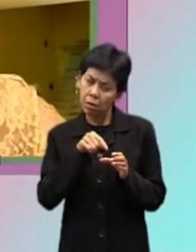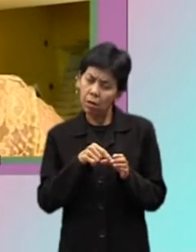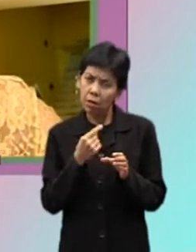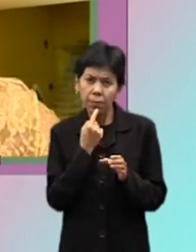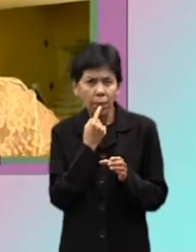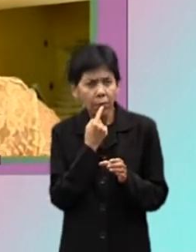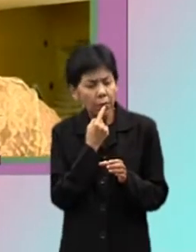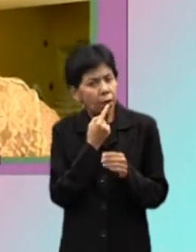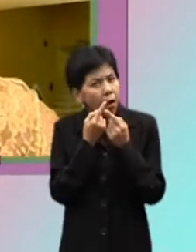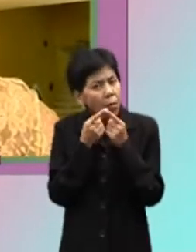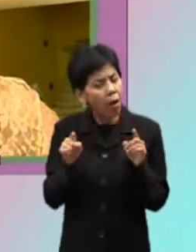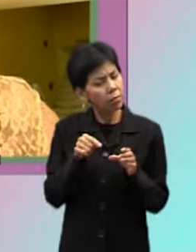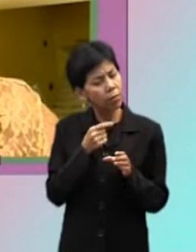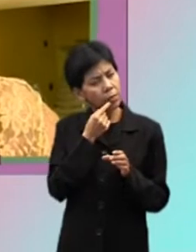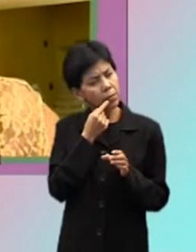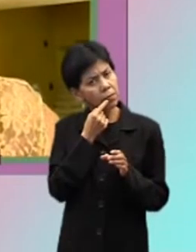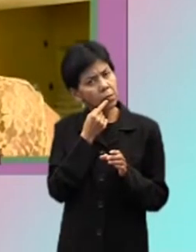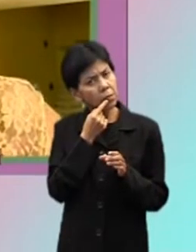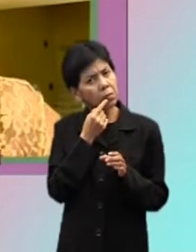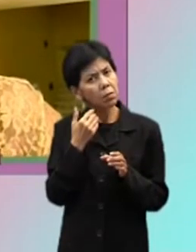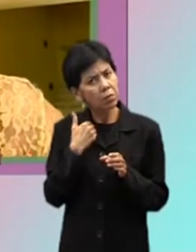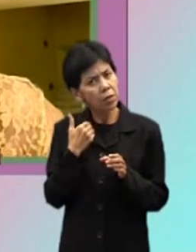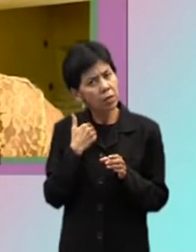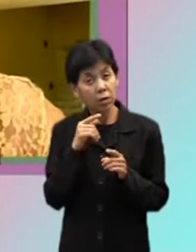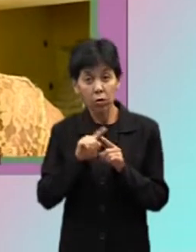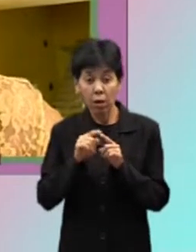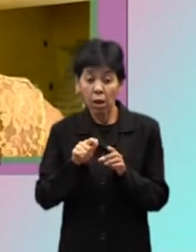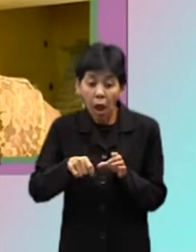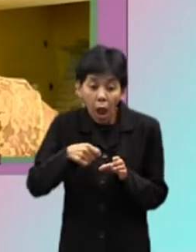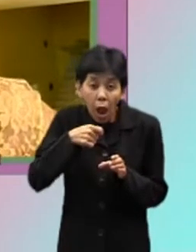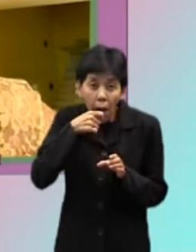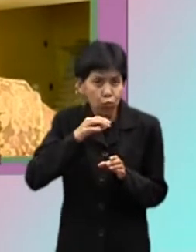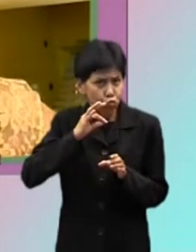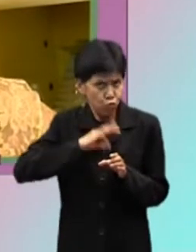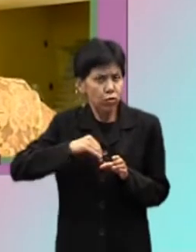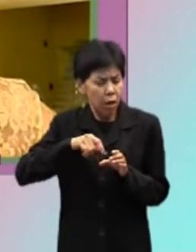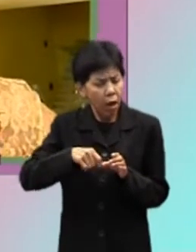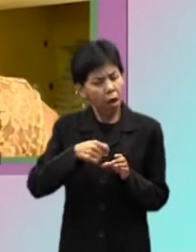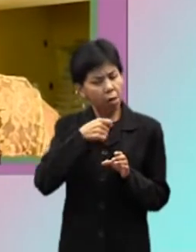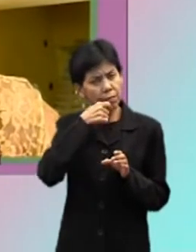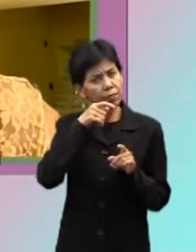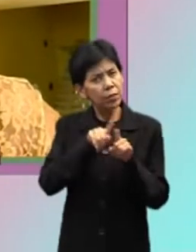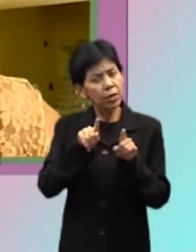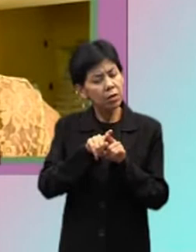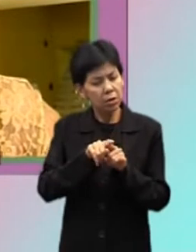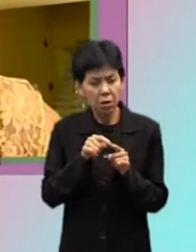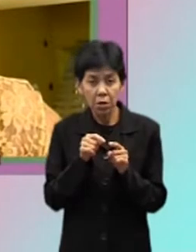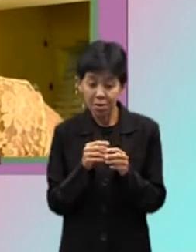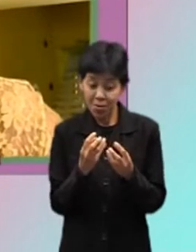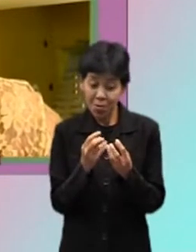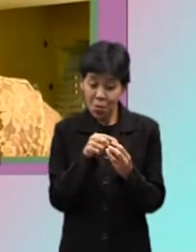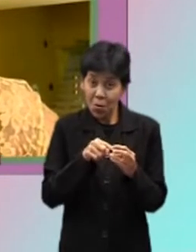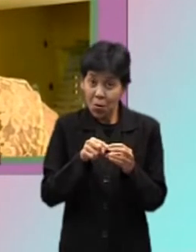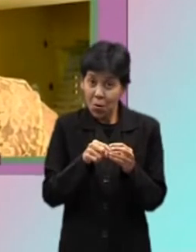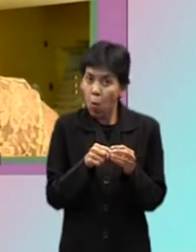งรสชาติแตกต่างกันมากความเมื่อเราทานเข้าไปแล้วเนี่ยความหนาแน่น